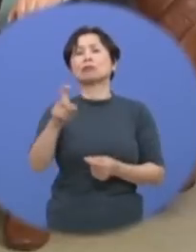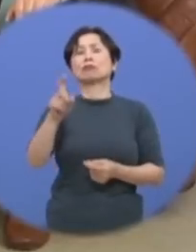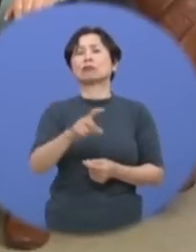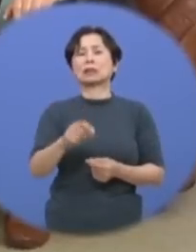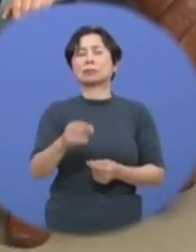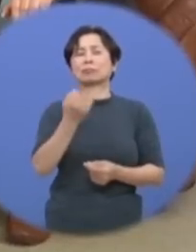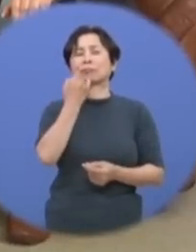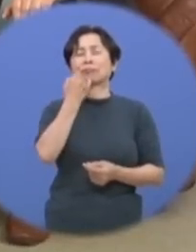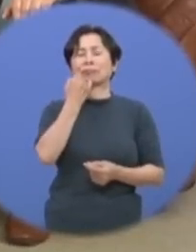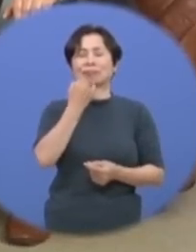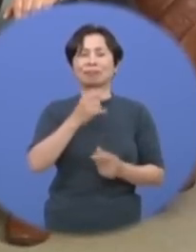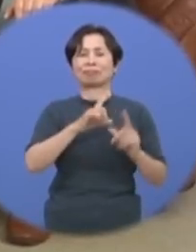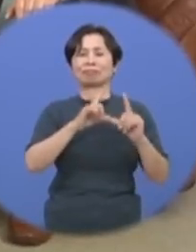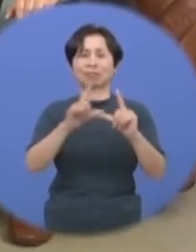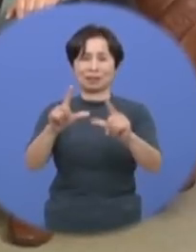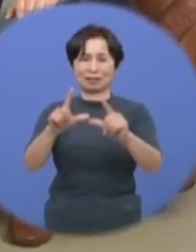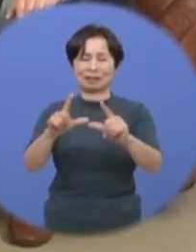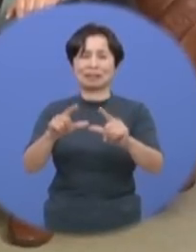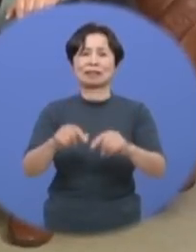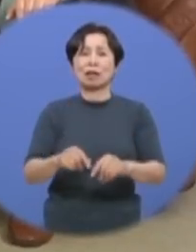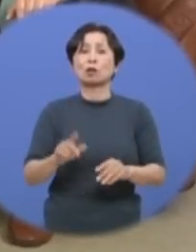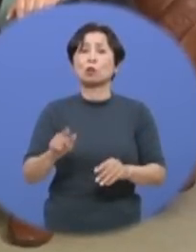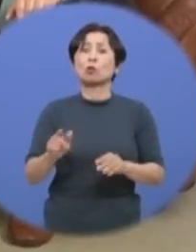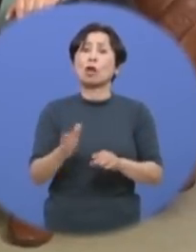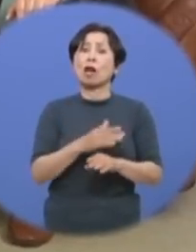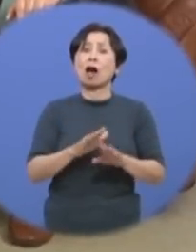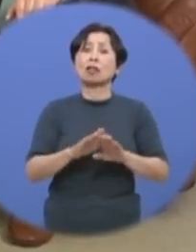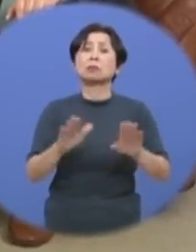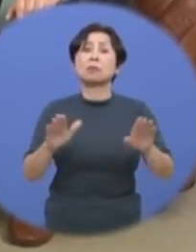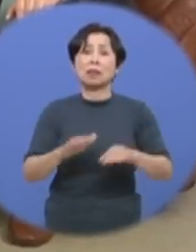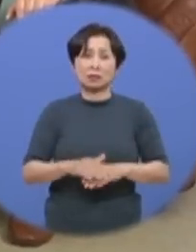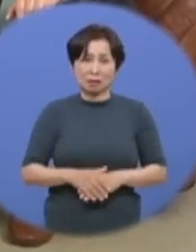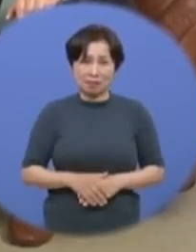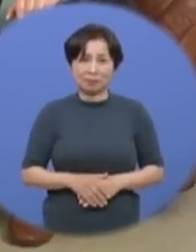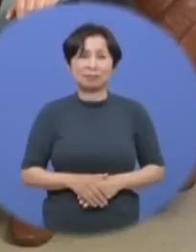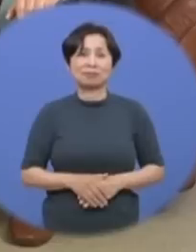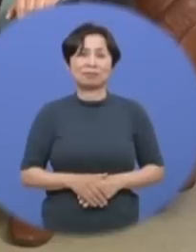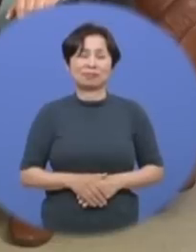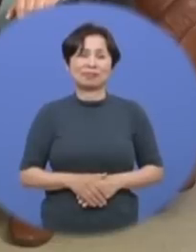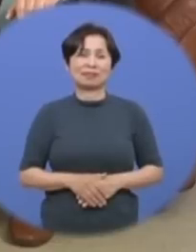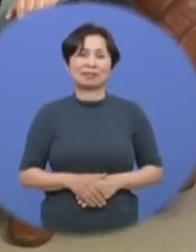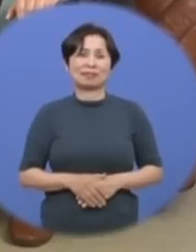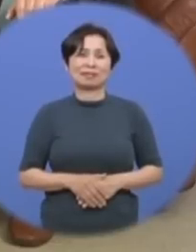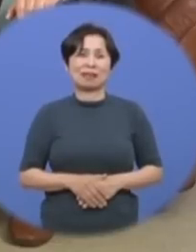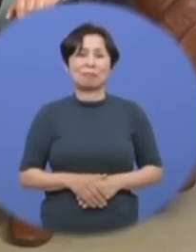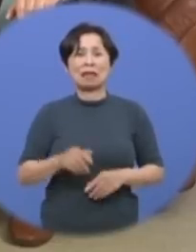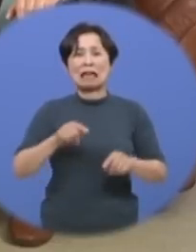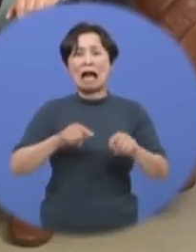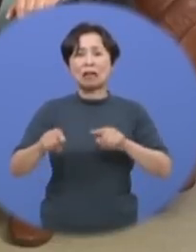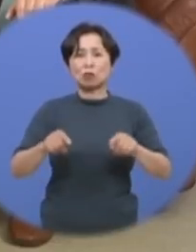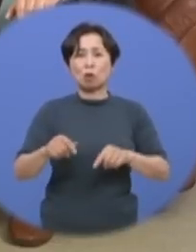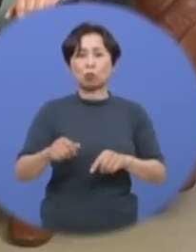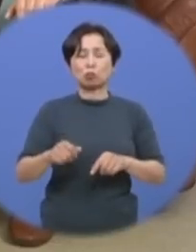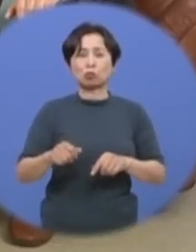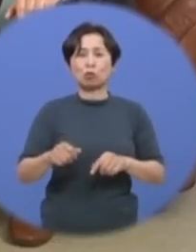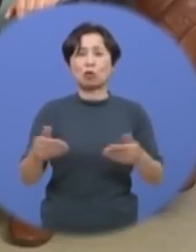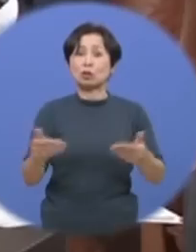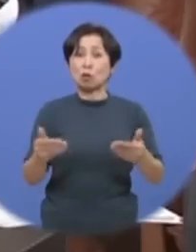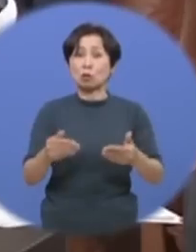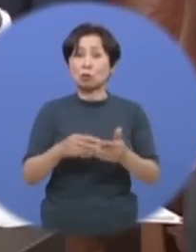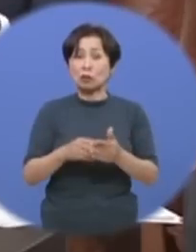けどまぁそれへ初めて女性として闇朝キーか